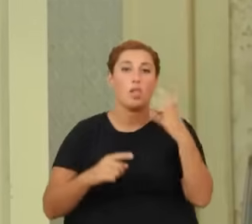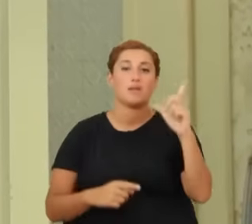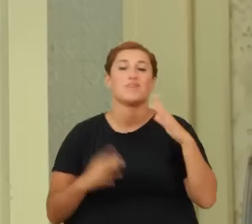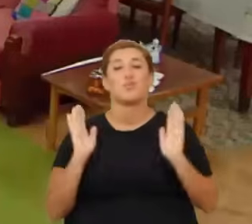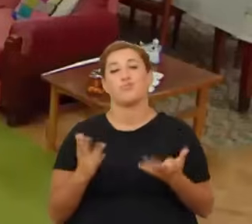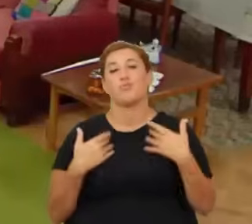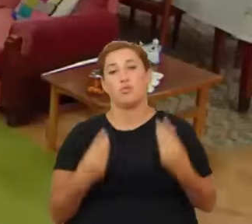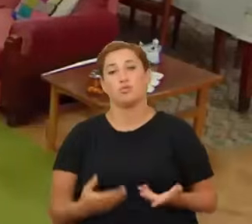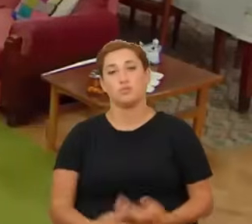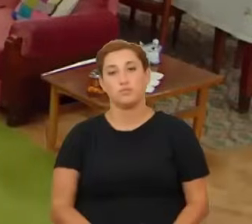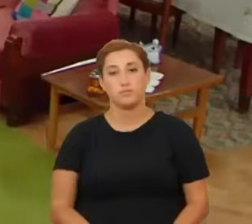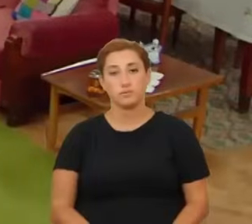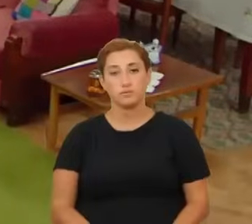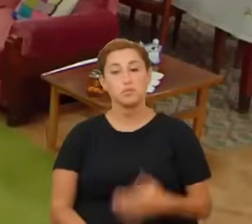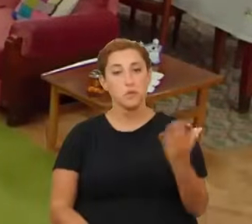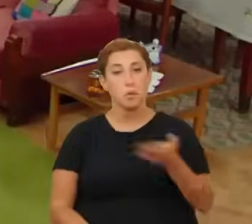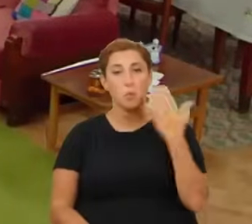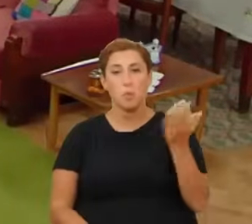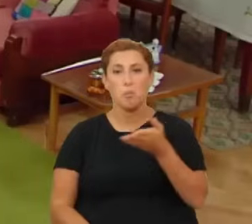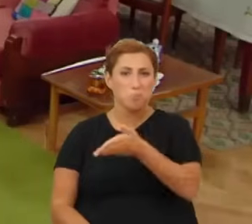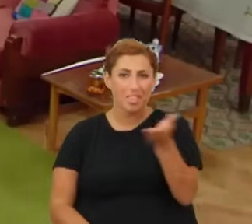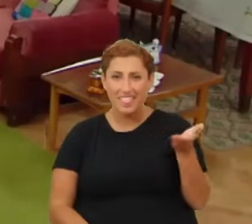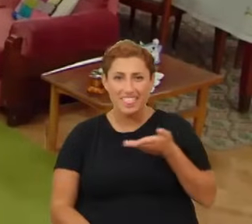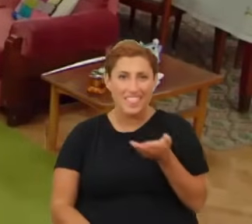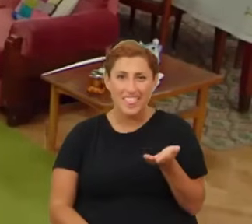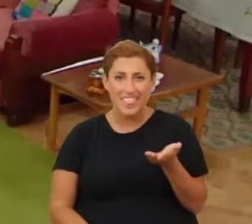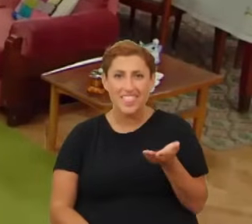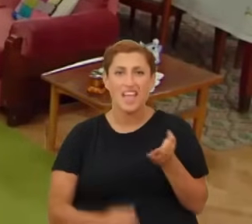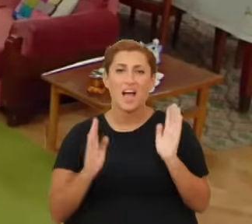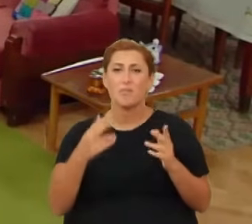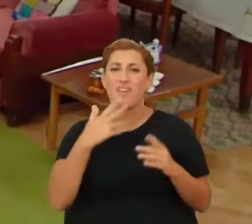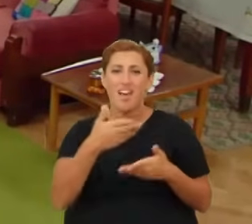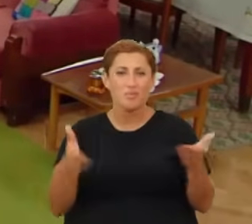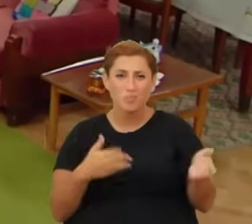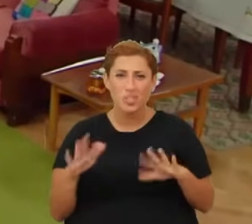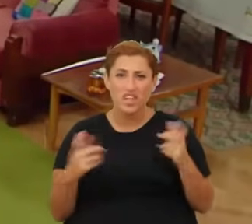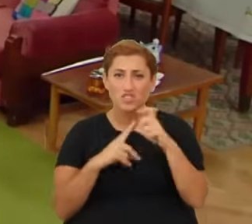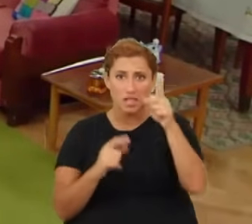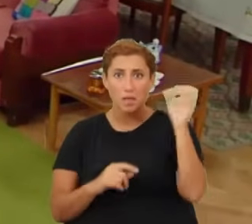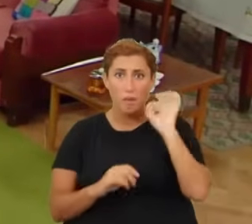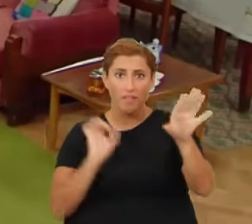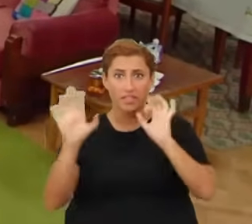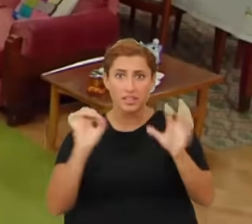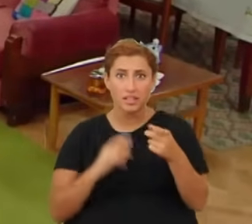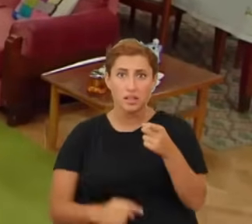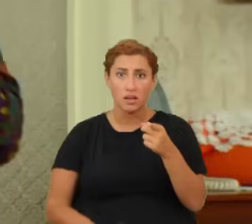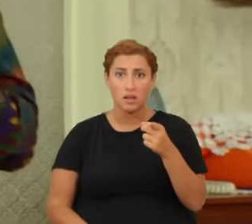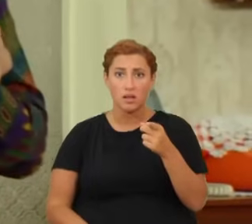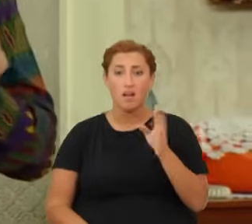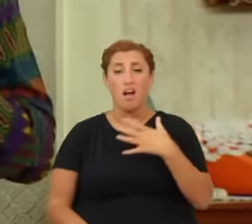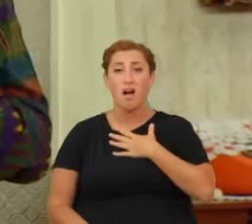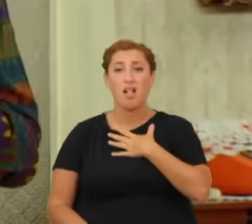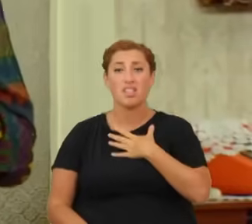Pef oldum ya o zaman ya. Bu ne böyle? Ay, bu kağıtlar ne Şahin? Sen mi attın bunları ortaya?